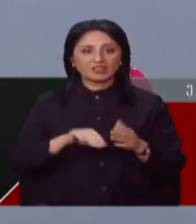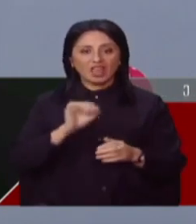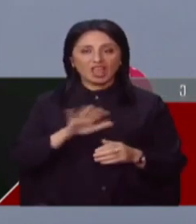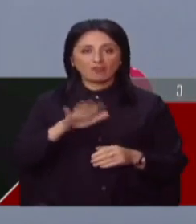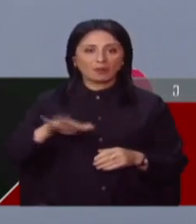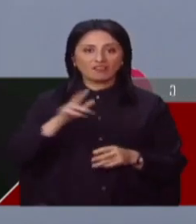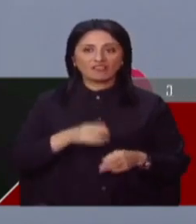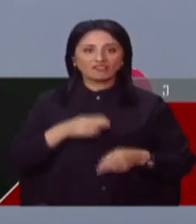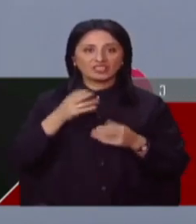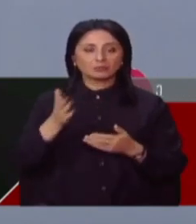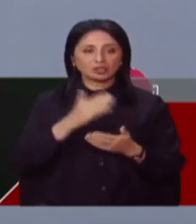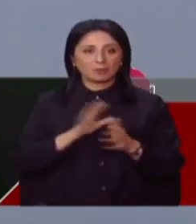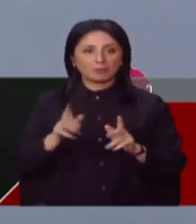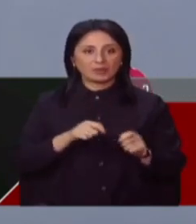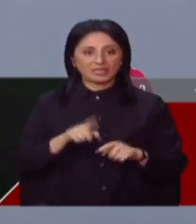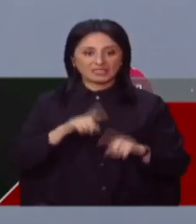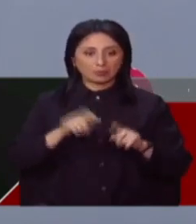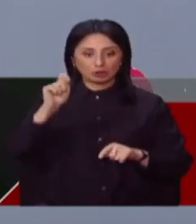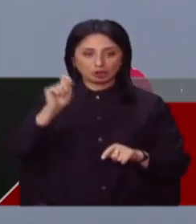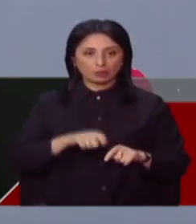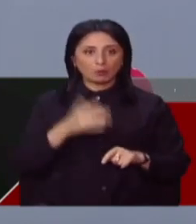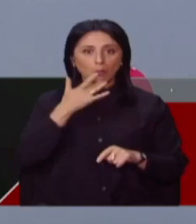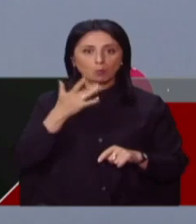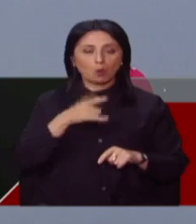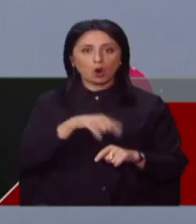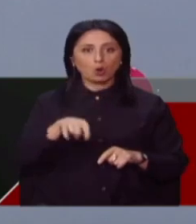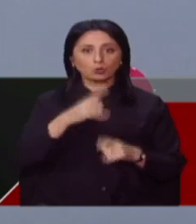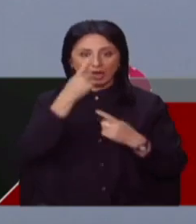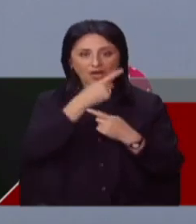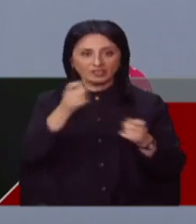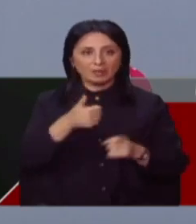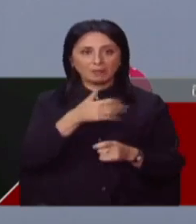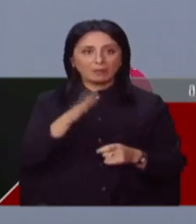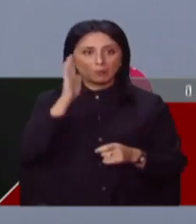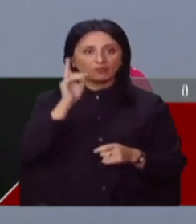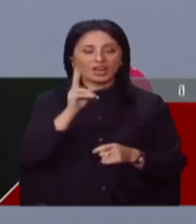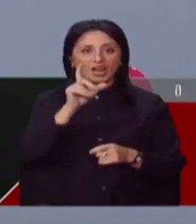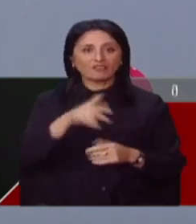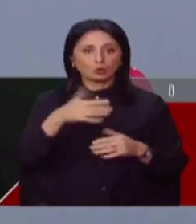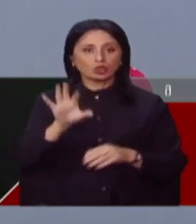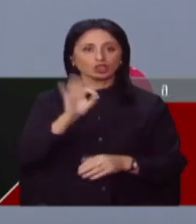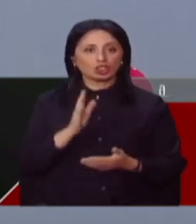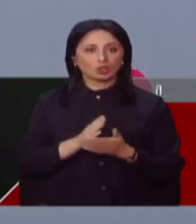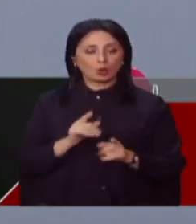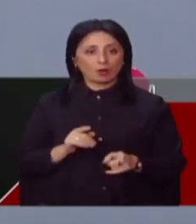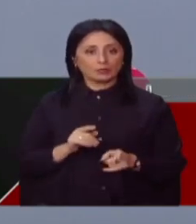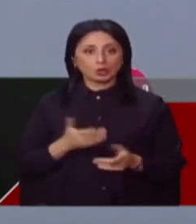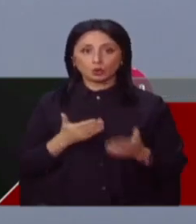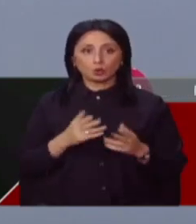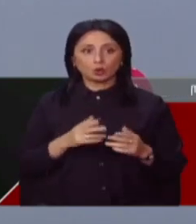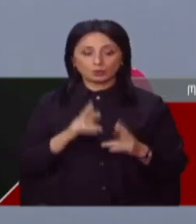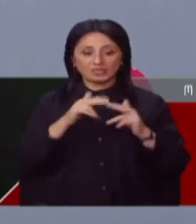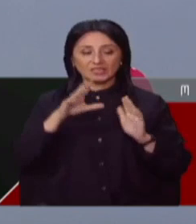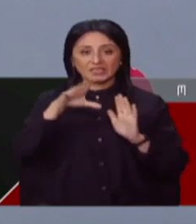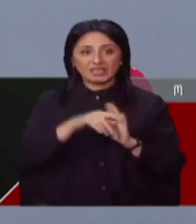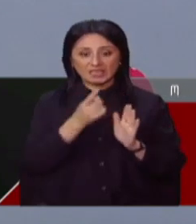ევროპის ქვეყნებში ვიზიტების შემდეგ პრეზიდენტი სამშობლოში დაბრუნდა და პოლიტიკურ აქტორებს აცნობა, რომ პრემიერობის მომავალი კანდიდატი უკვე შერჩეული ჰყავს. თუმცა